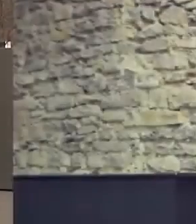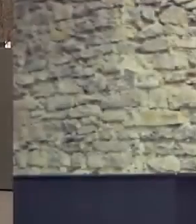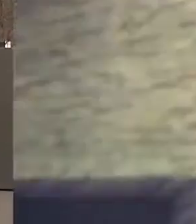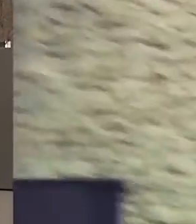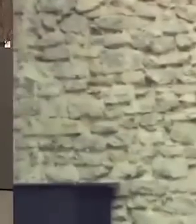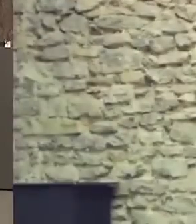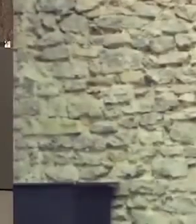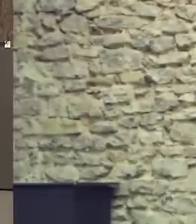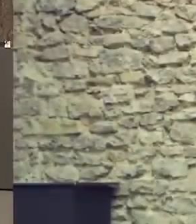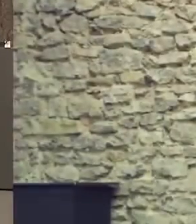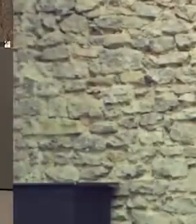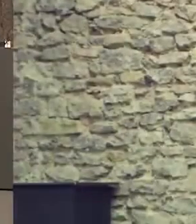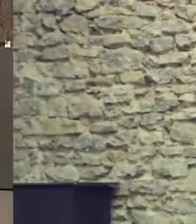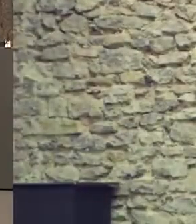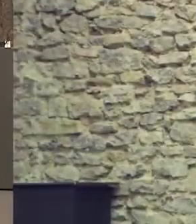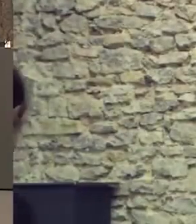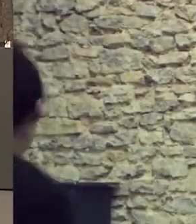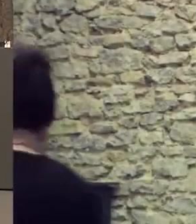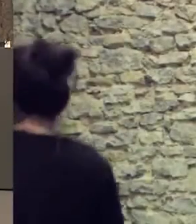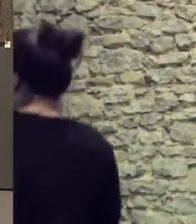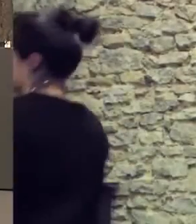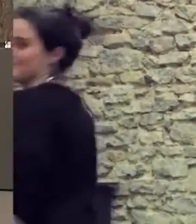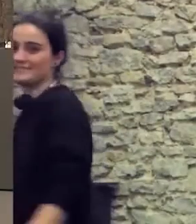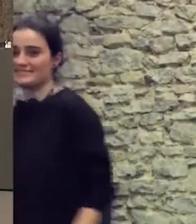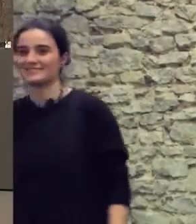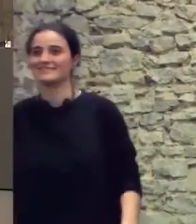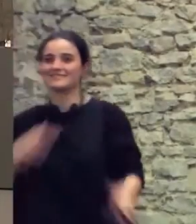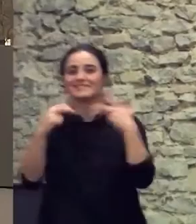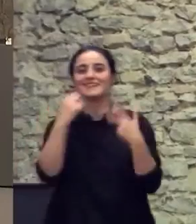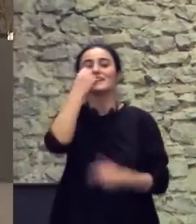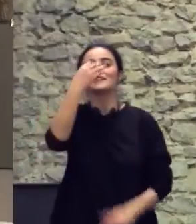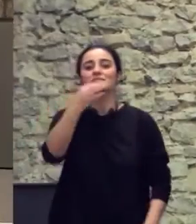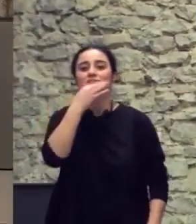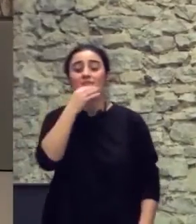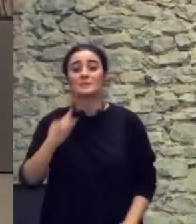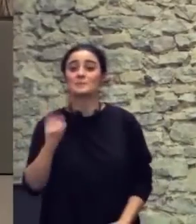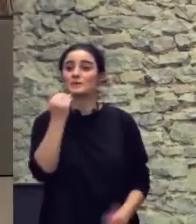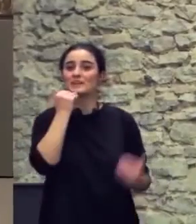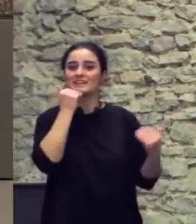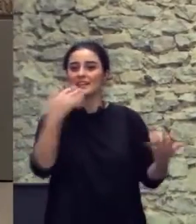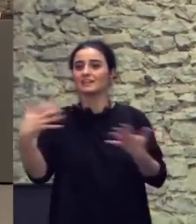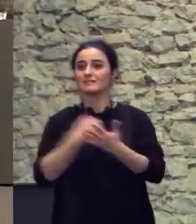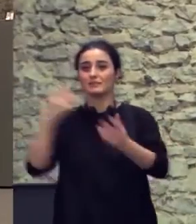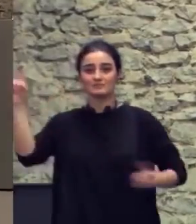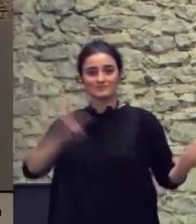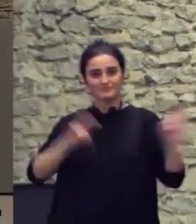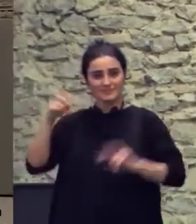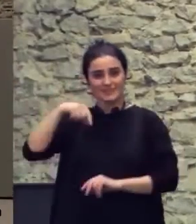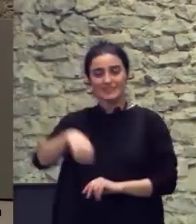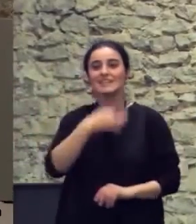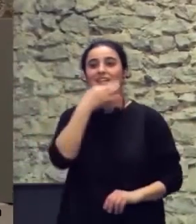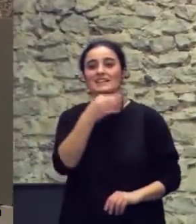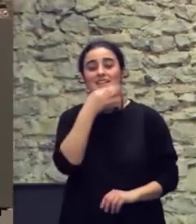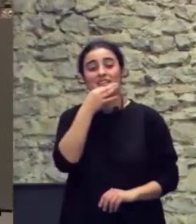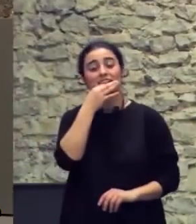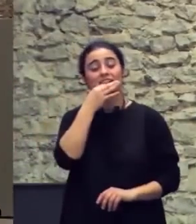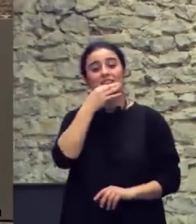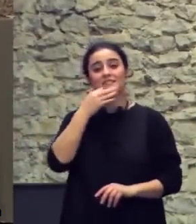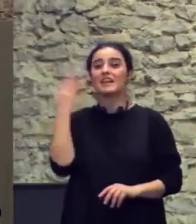Arratsaldeon, lehenengoz eskerrik asko denoi etortzeagatik. Arratsalde honetan,